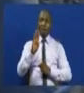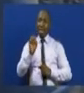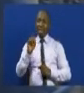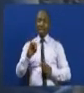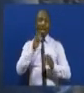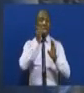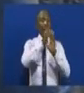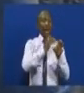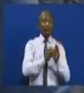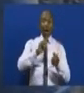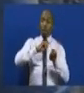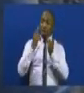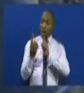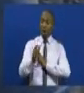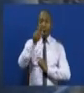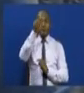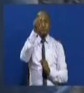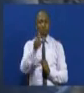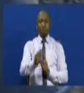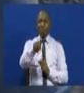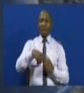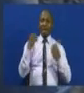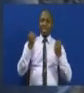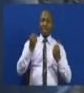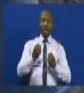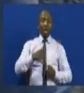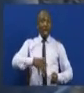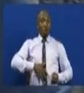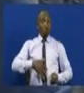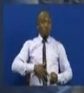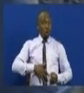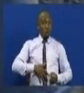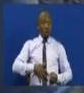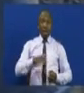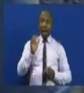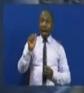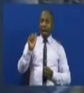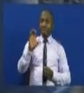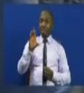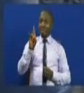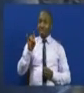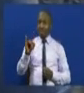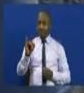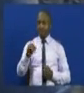haijageuka, kwa watu ambao wana shida ya asidi katika tumbo, ndio ile inasema